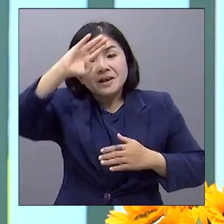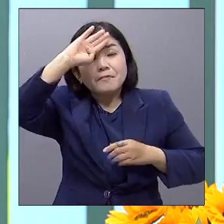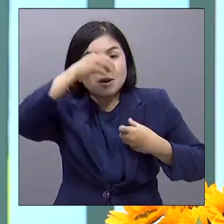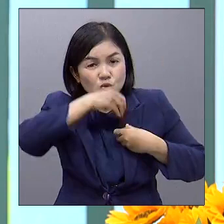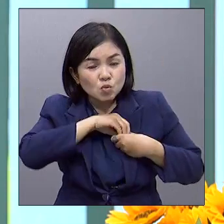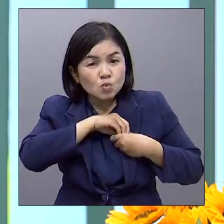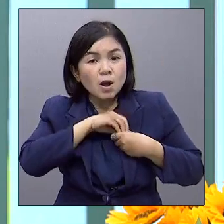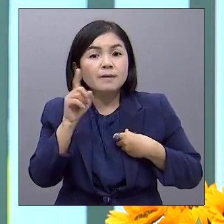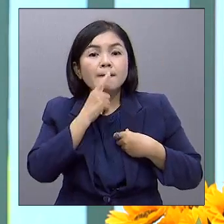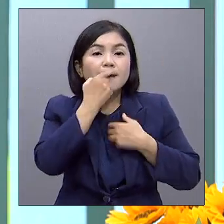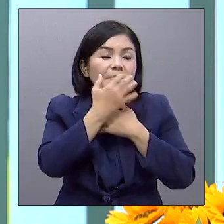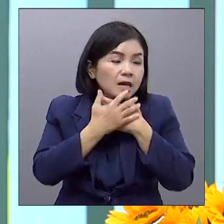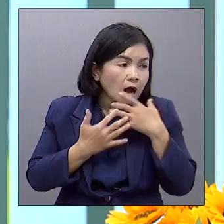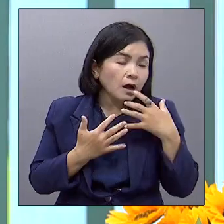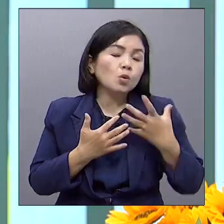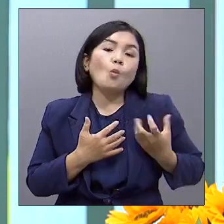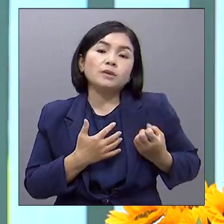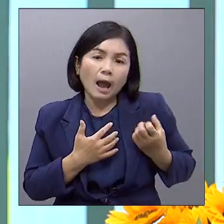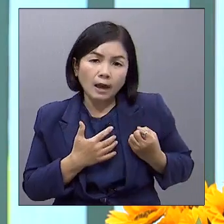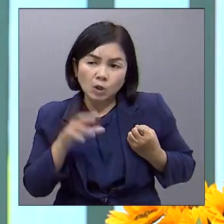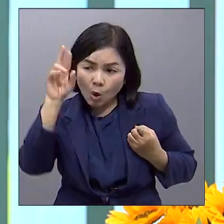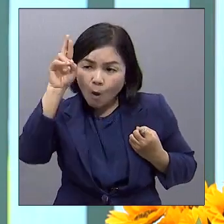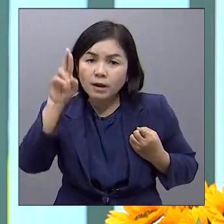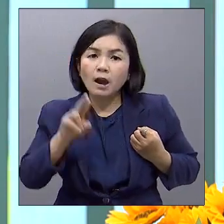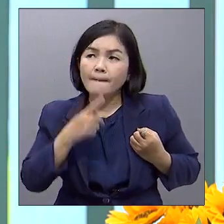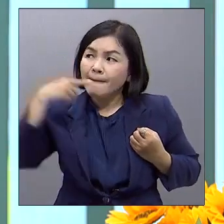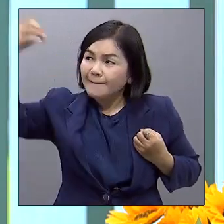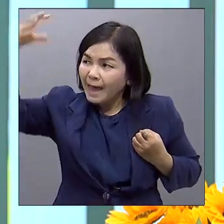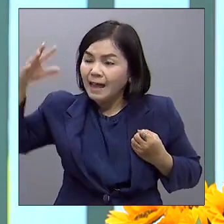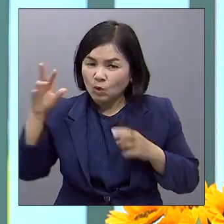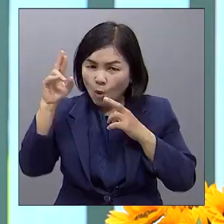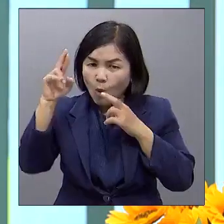กหลอดเลือดนะโรคหัวใจนั้นต้องระวังกว่าคนอื่นทั่วไปนั้นมากขึ้นหลายๆเท่าเลยนะครับ